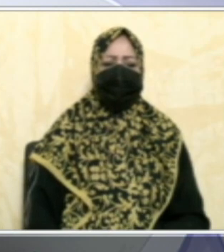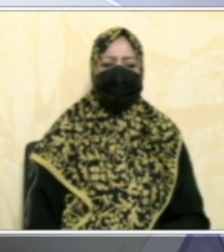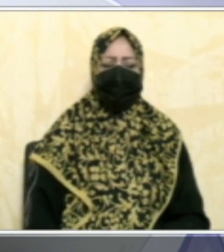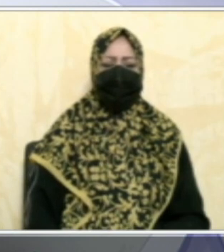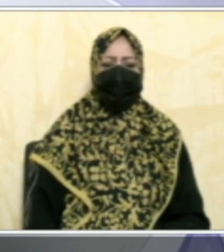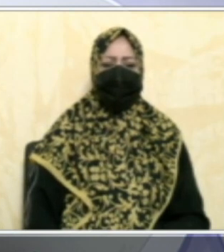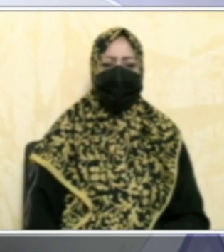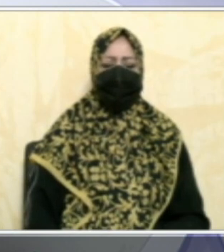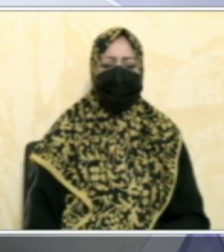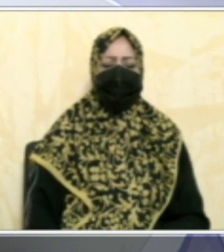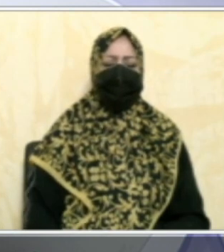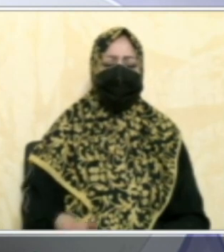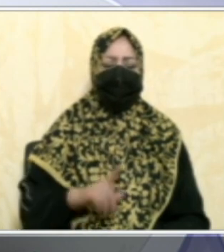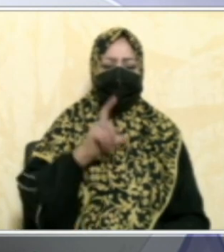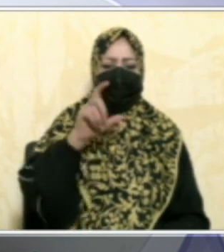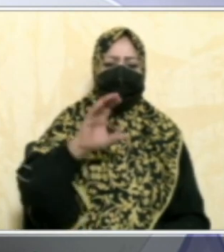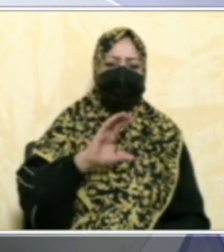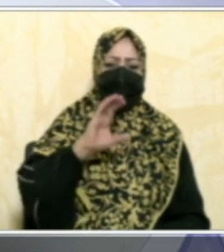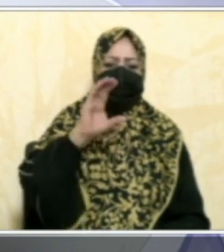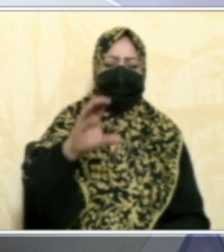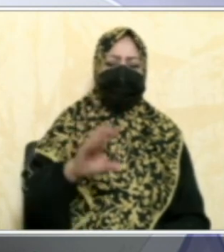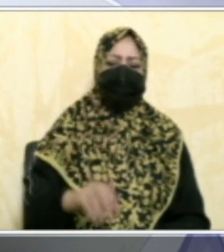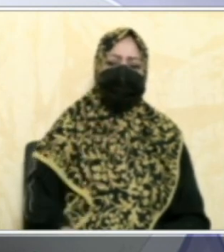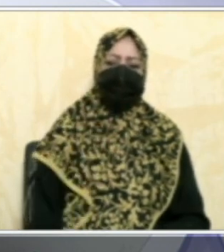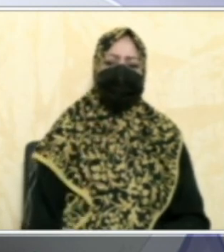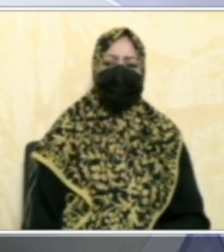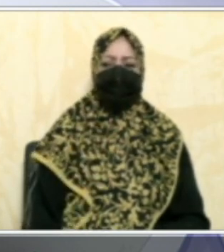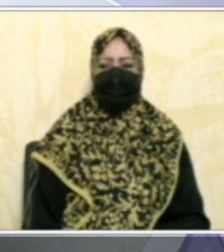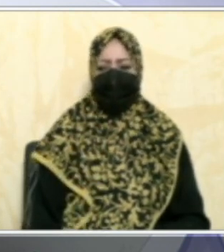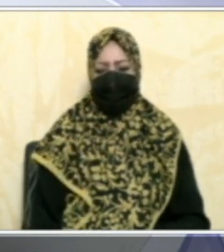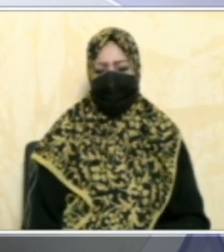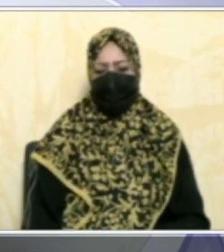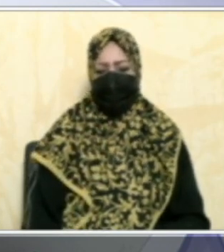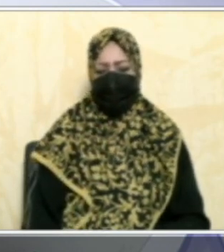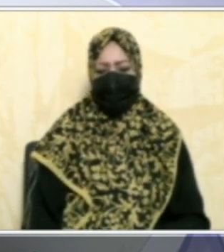الله. بارك الله فيك. وعليكم السلام.